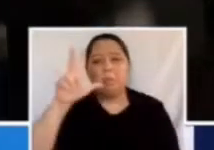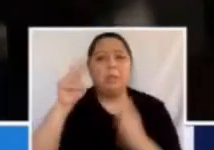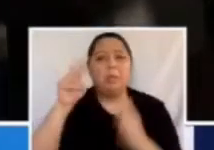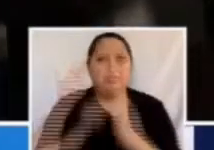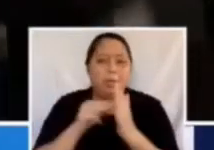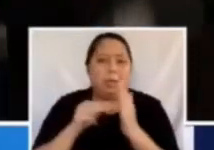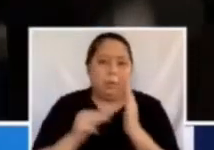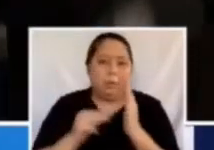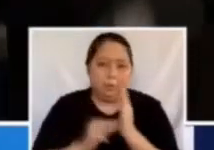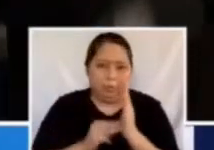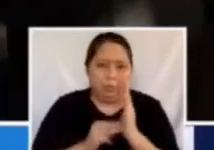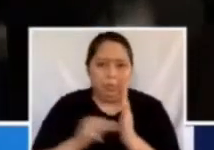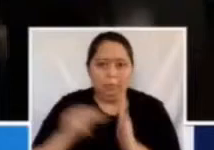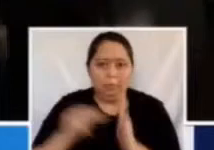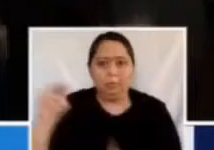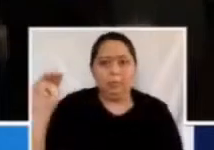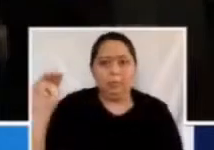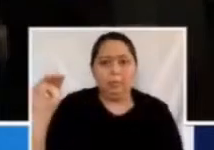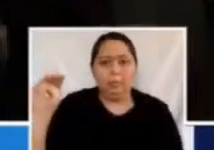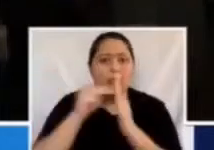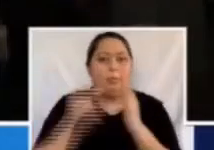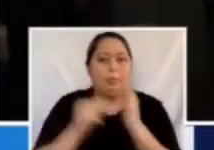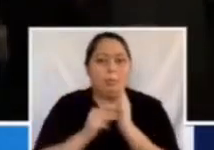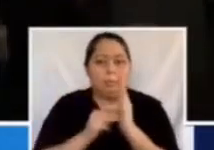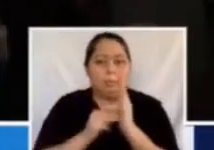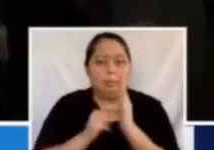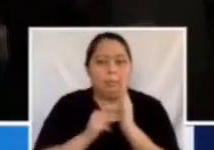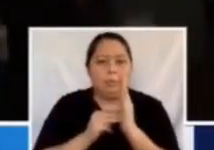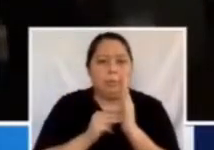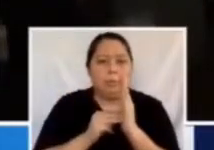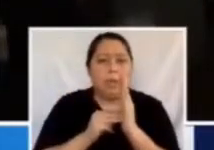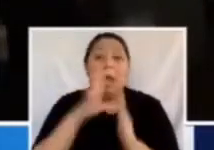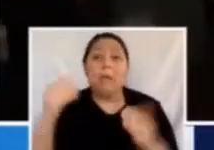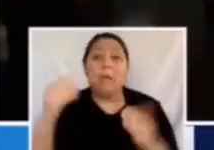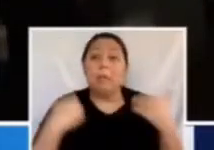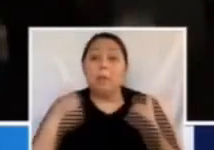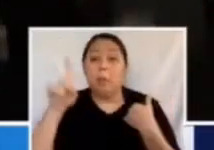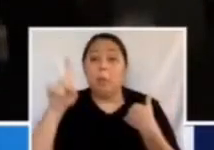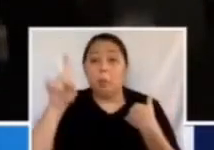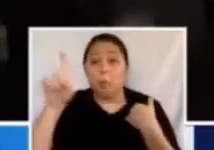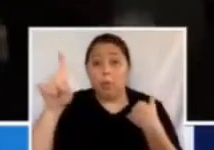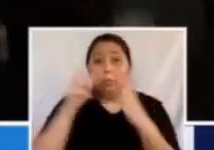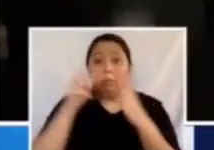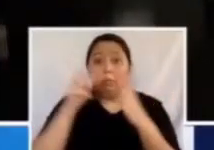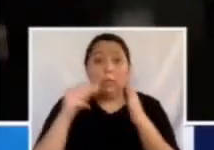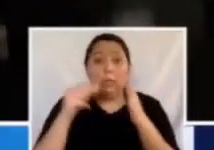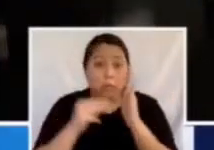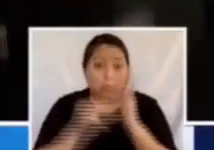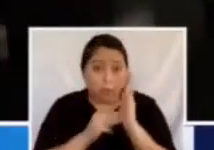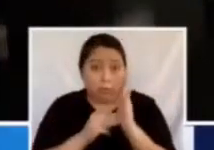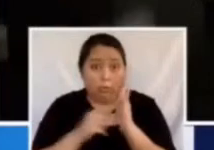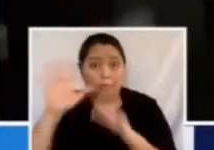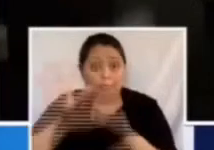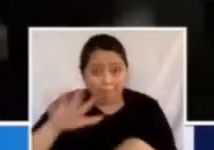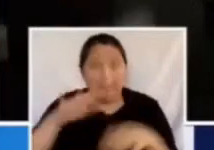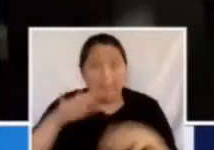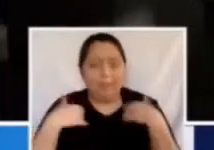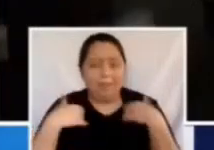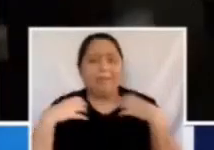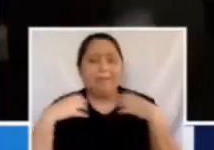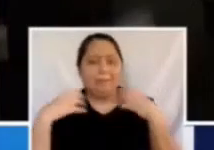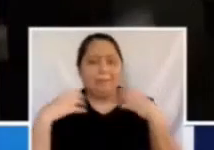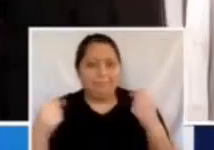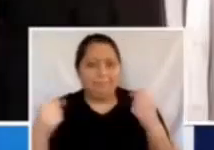Alright. Oras po natin, alas 12:04 na po ng tanghali. Magandang tanghali,